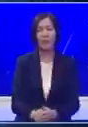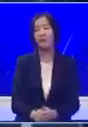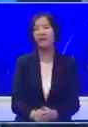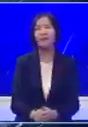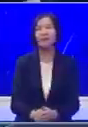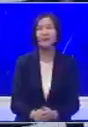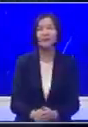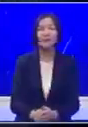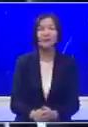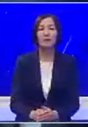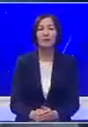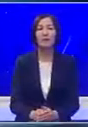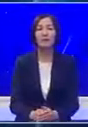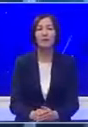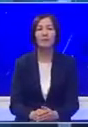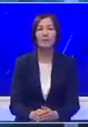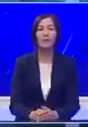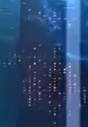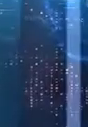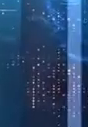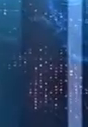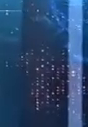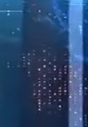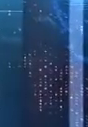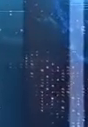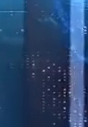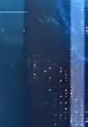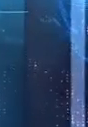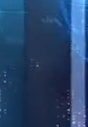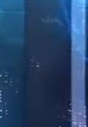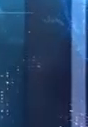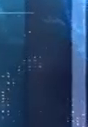Амина Құдайберген, Ерлан Замбай, Жетісу арнасы, Ақсу ауданынан.